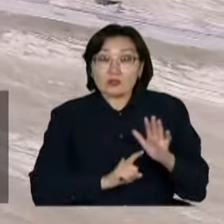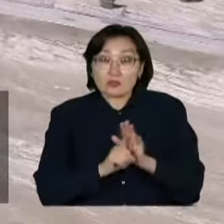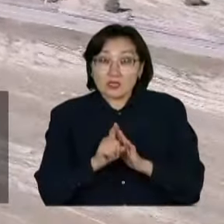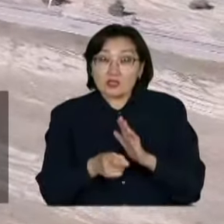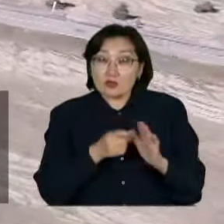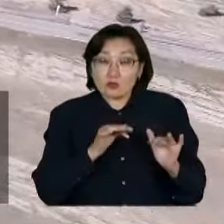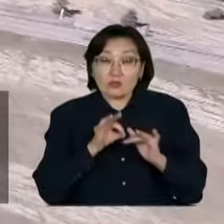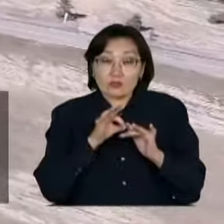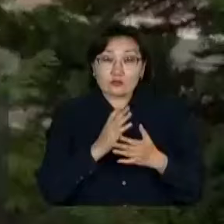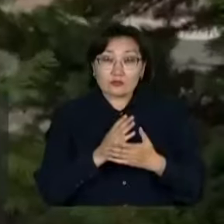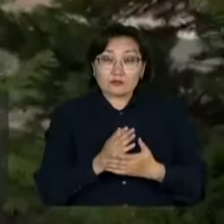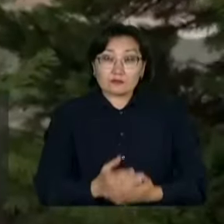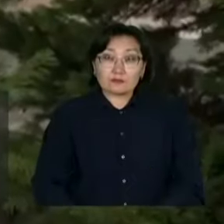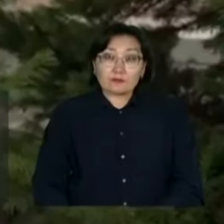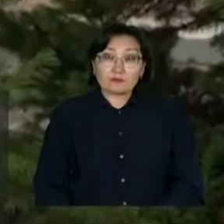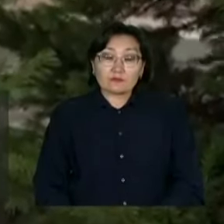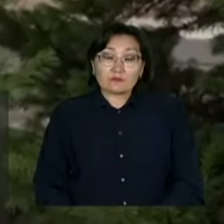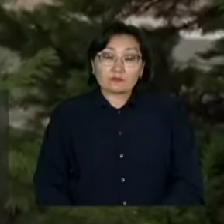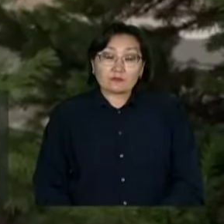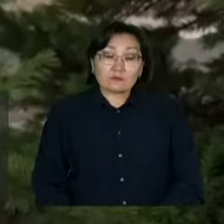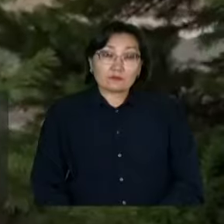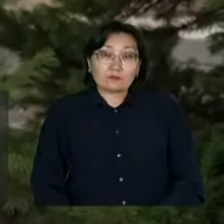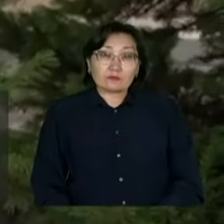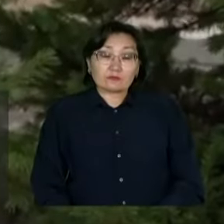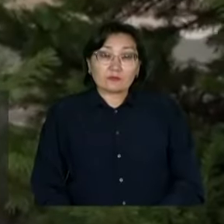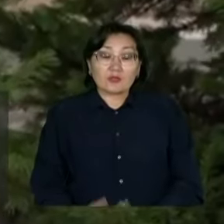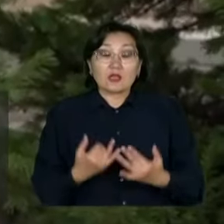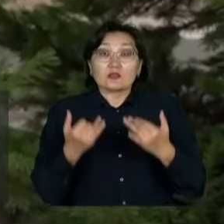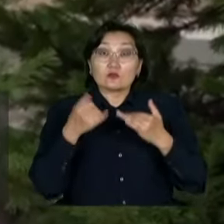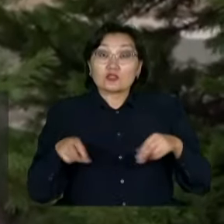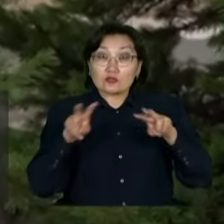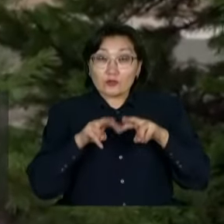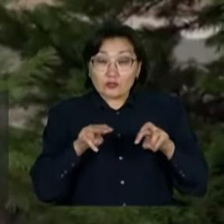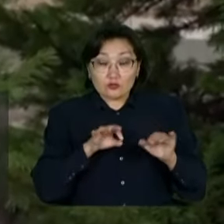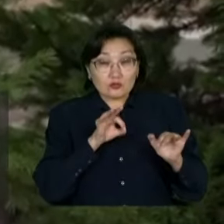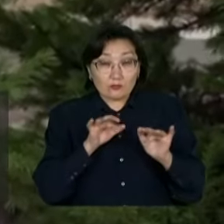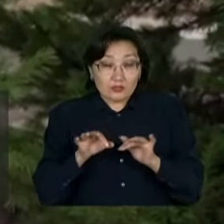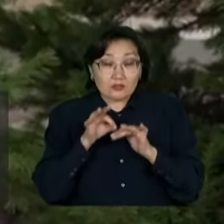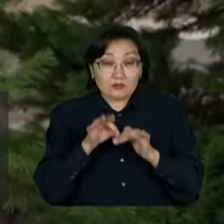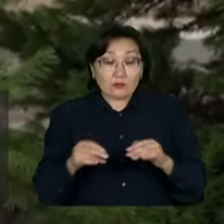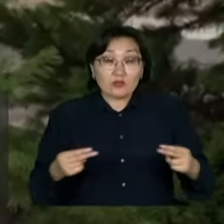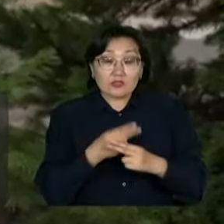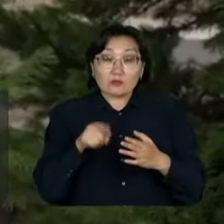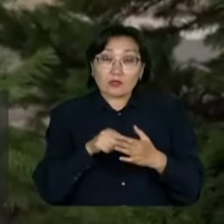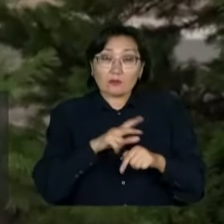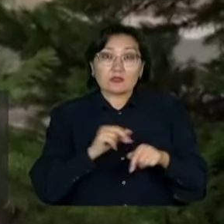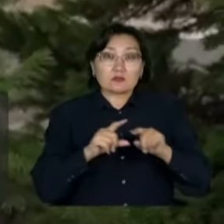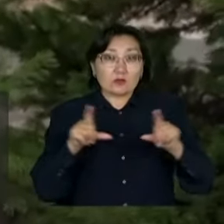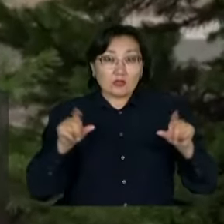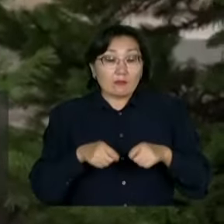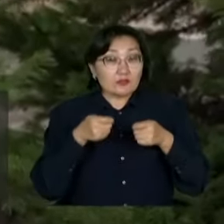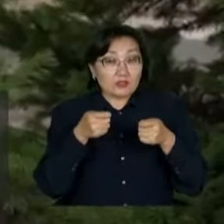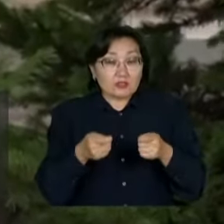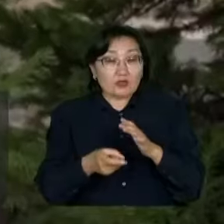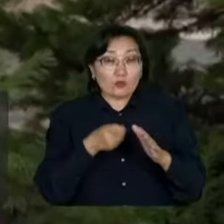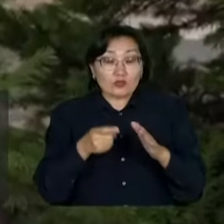жүргізіліп жатыр. В рамках расследования проводится. Қазір тергеу жүргізіліп жатыр. Іс Астана қалалық полиция департаментіне берілді.